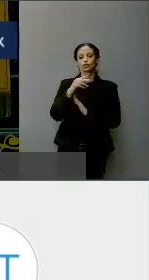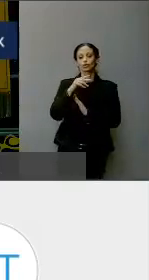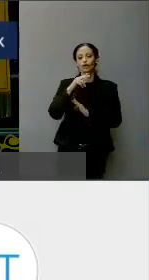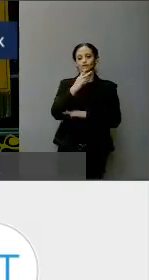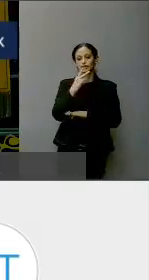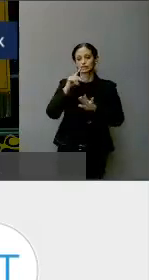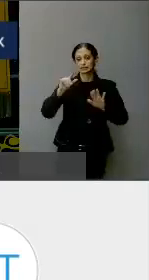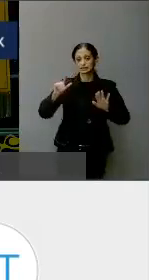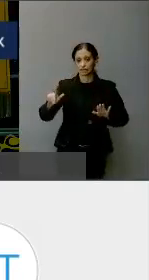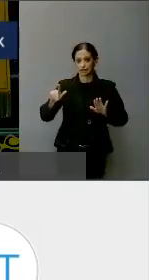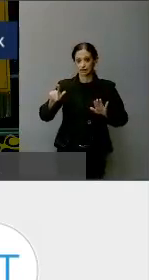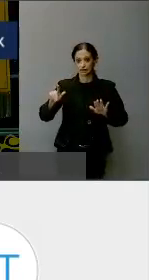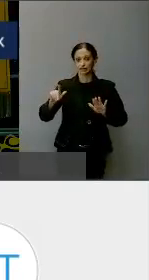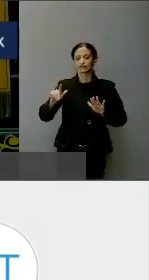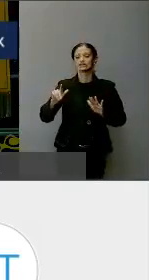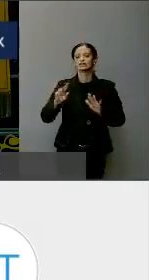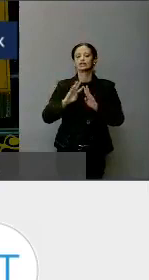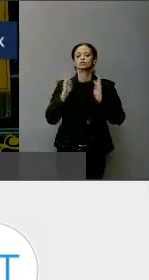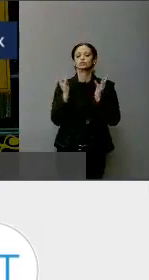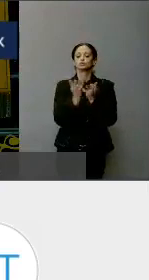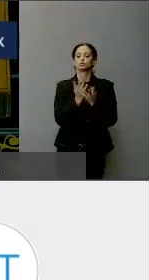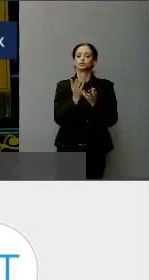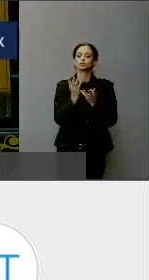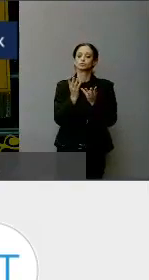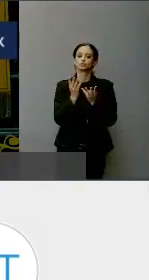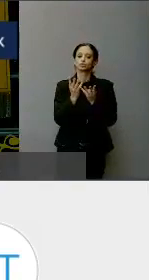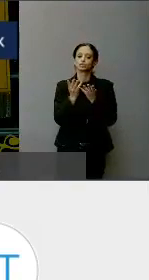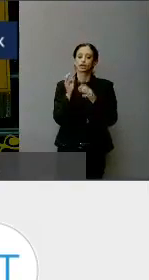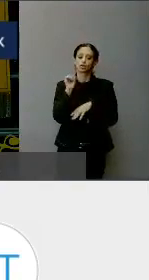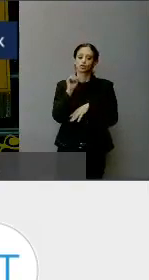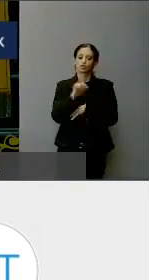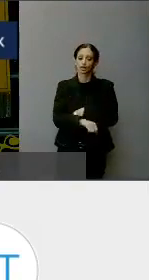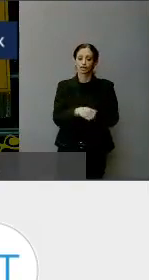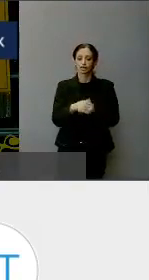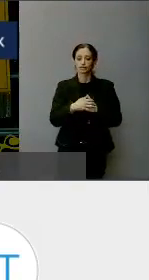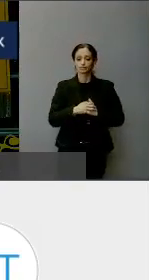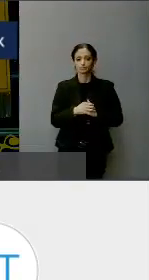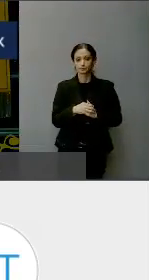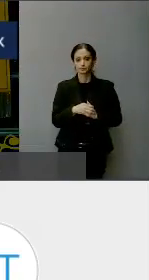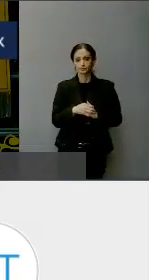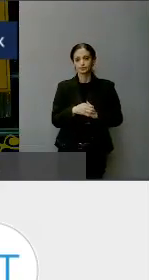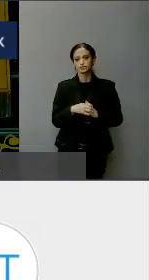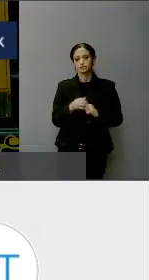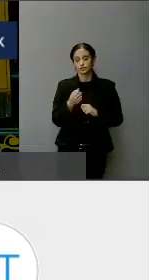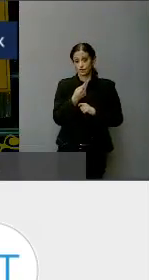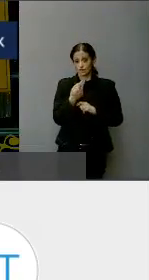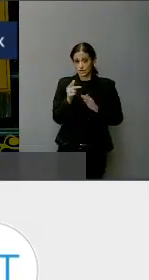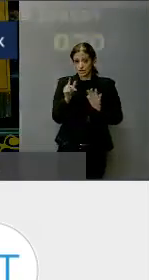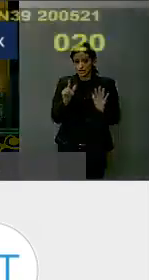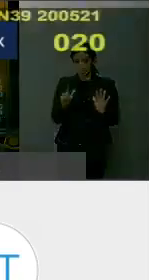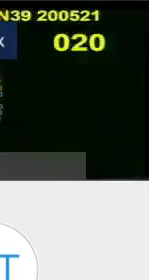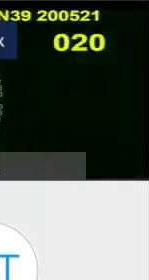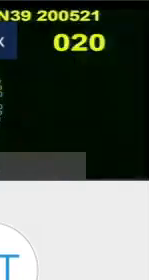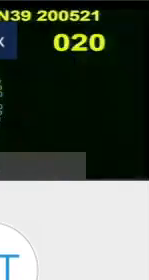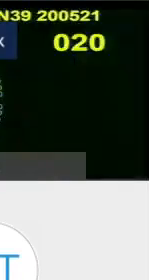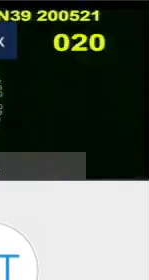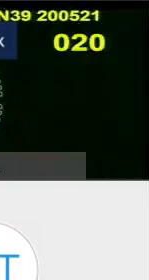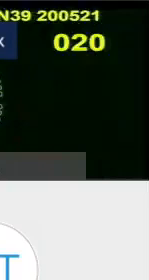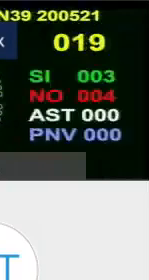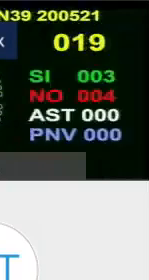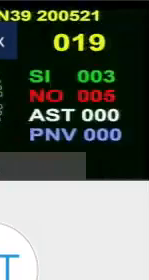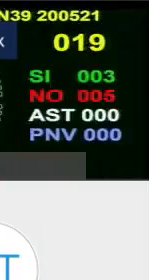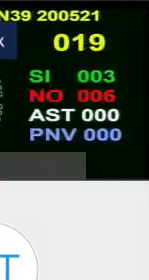27 il parere della giunta è contrario numero 27 si vota